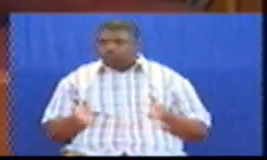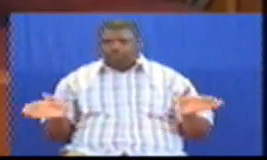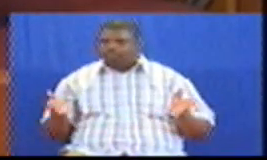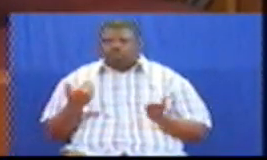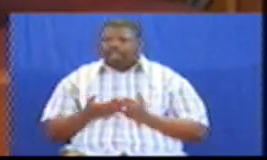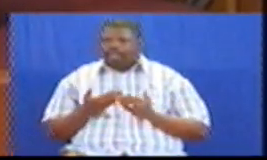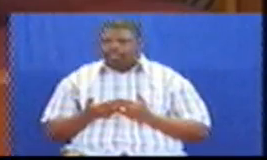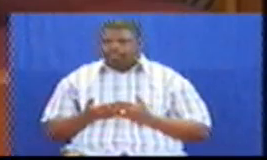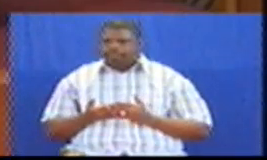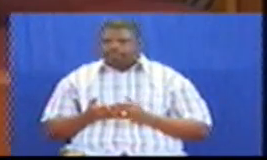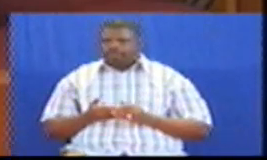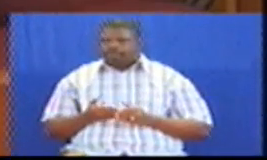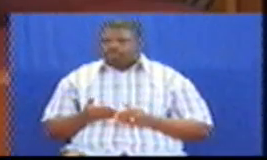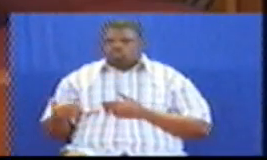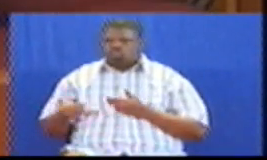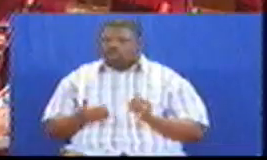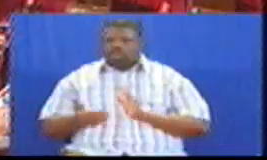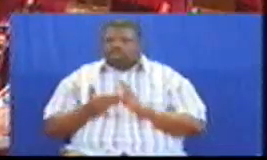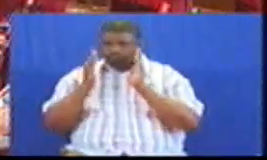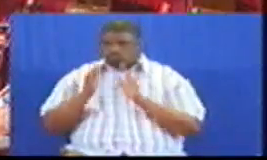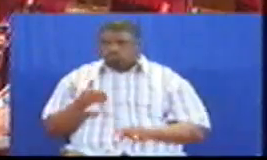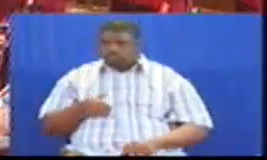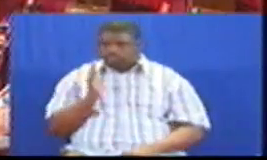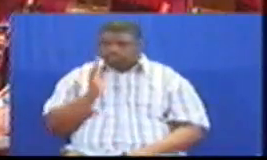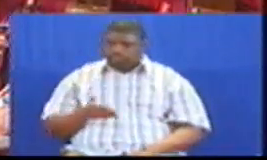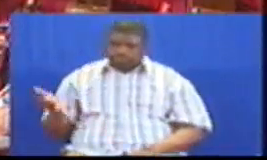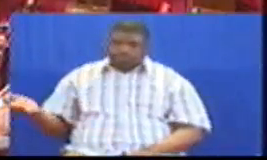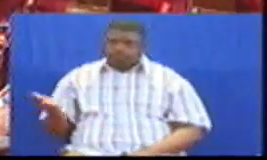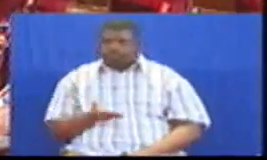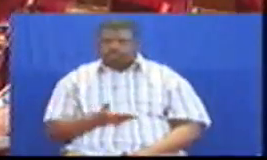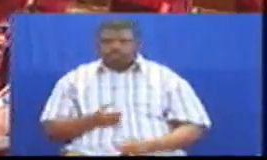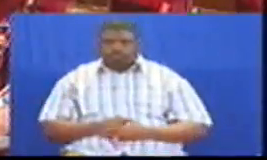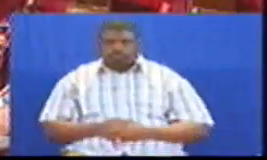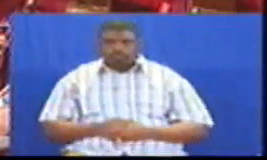Mheshimiwa mwanasheria mkuu wa serikali, tafadhali tuna robo saa.